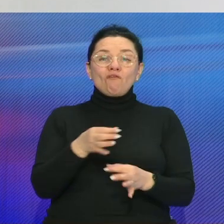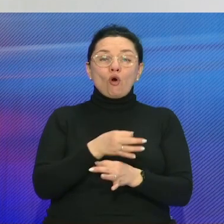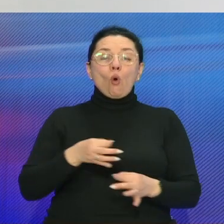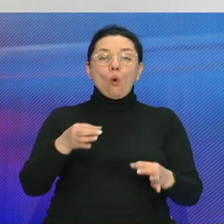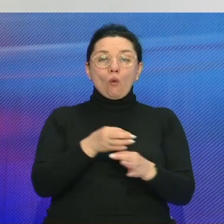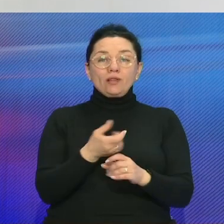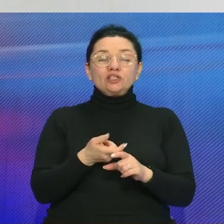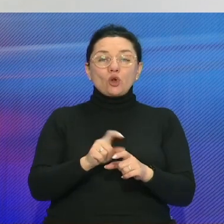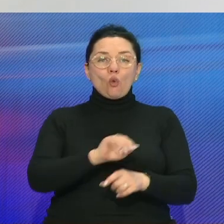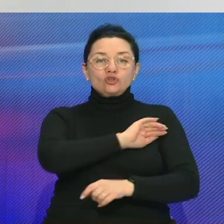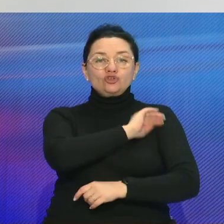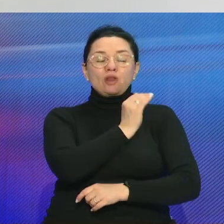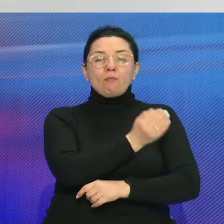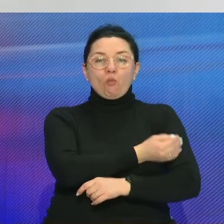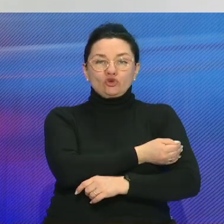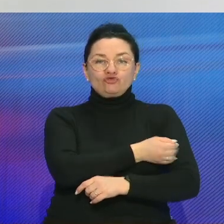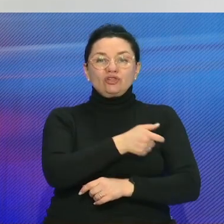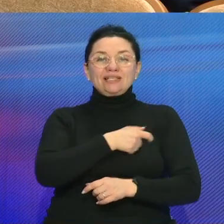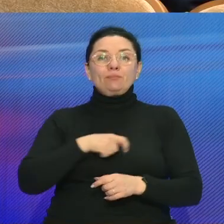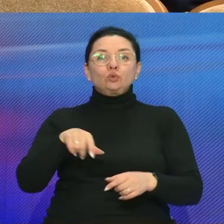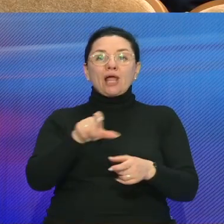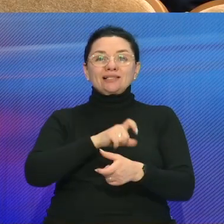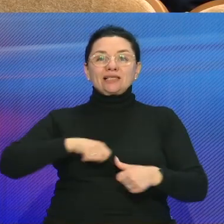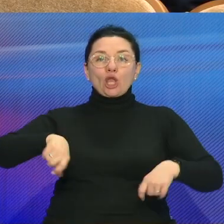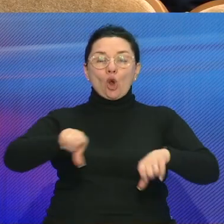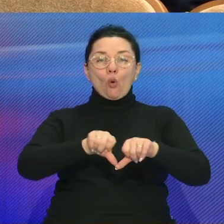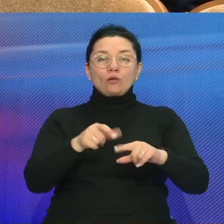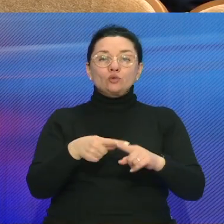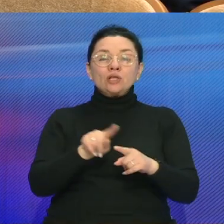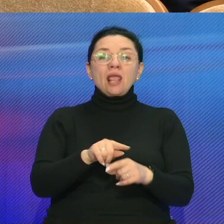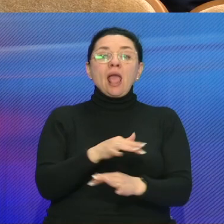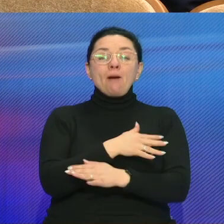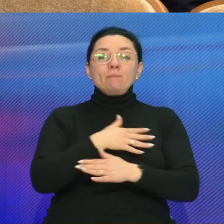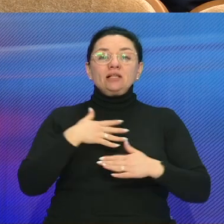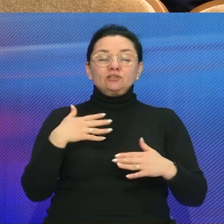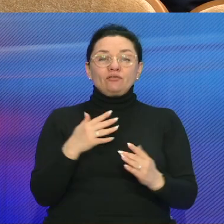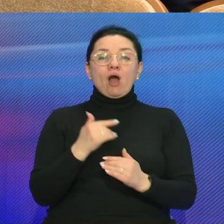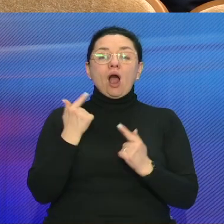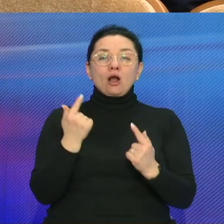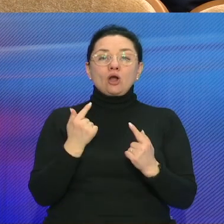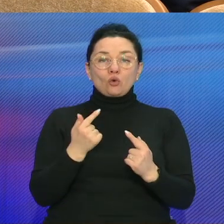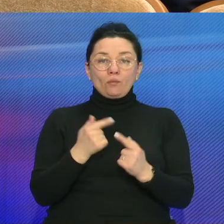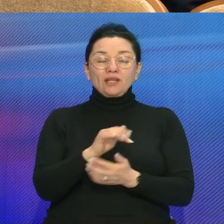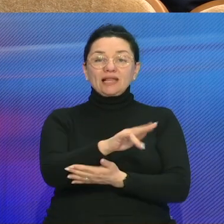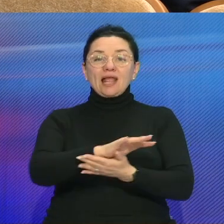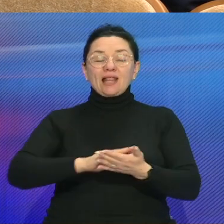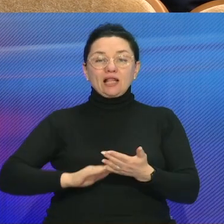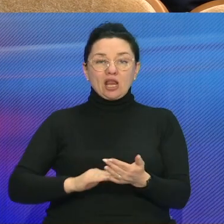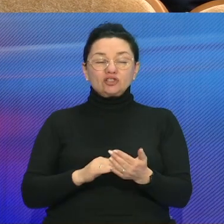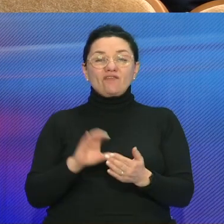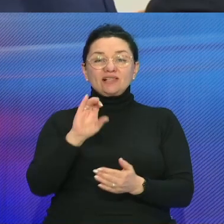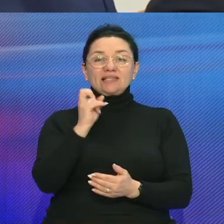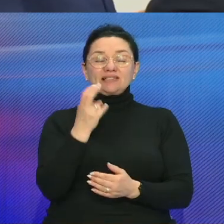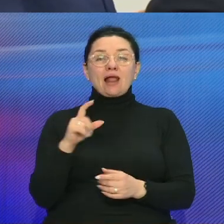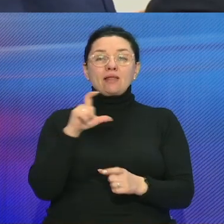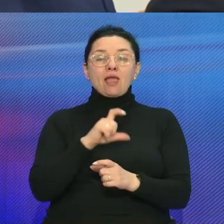мощный депутатский корпус, который в наступные пять год прикладе максимум намагания для дальнейшего социально-экономичного развития